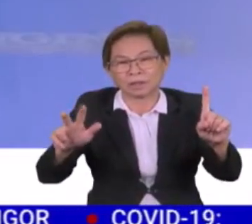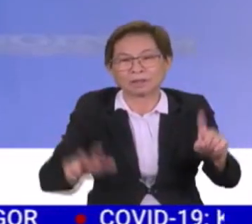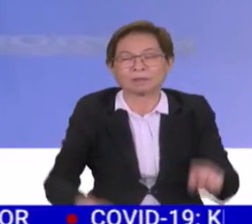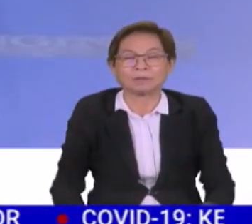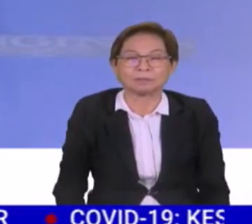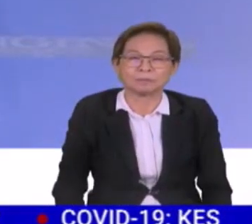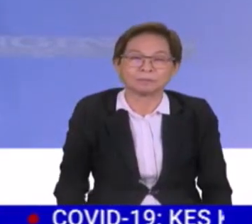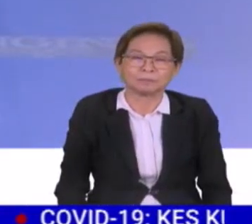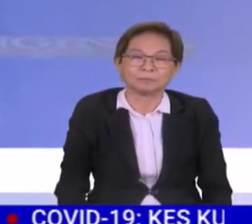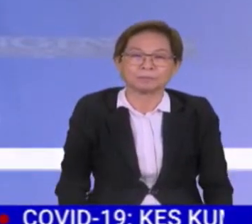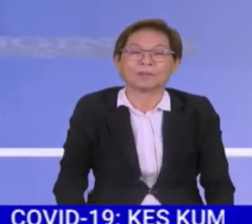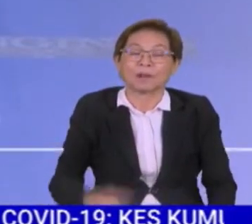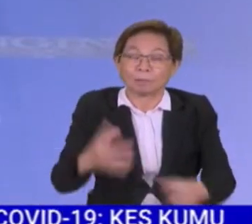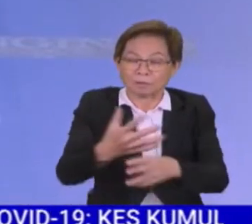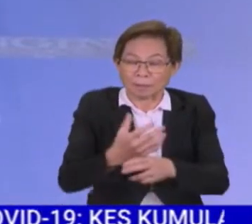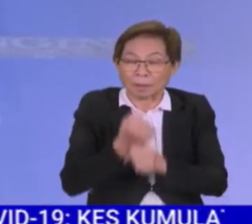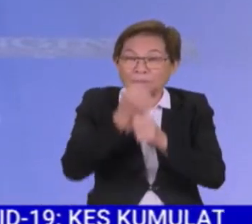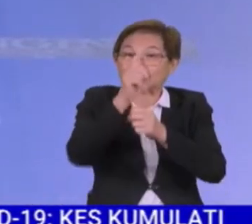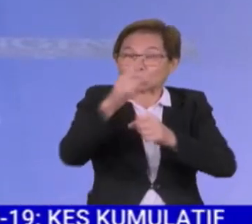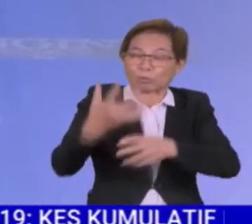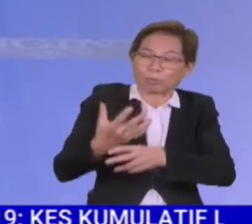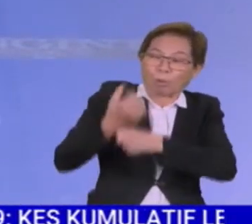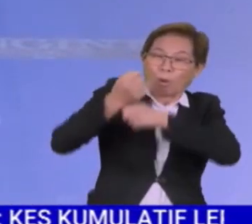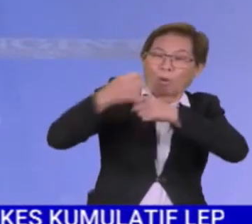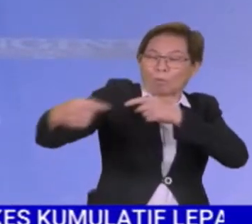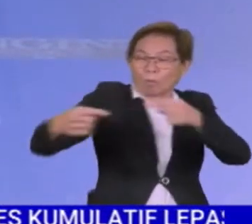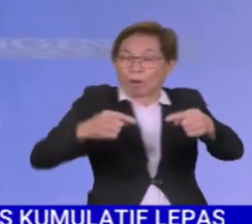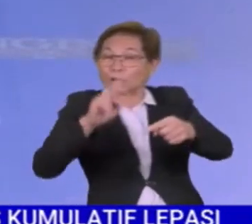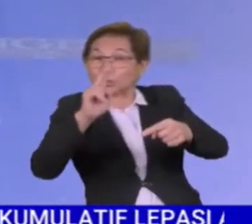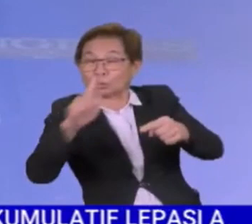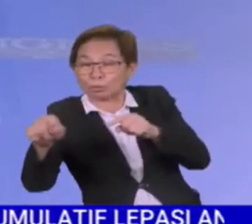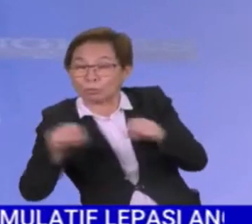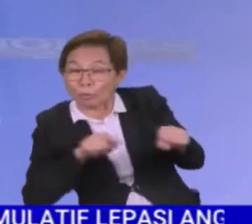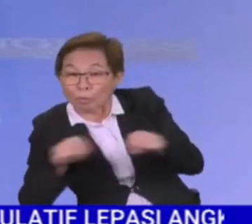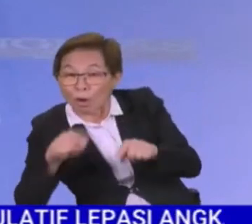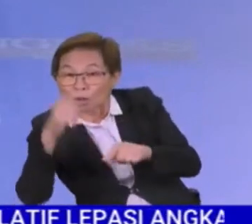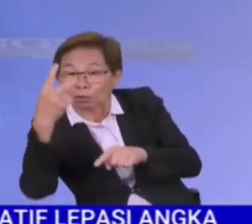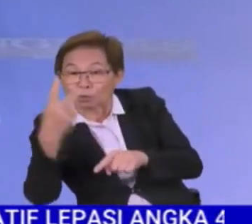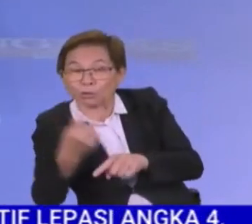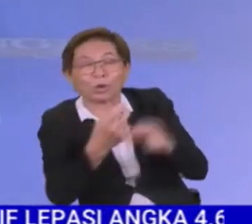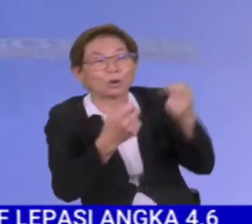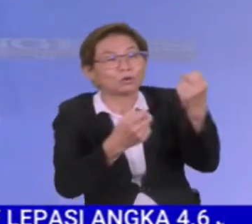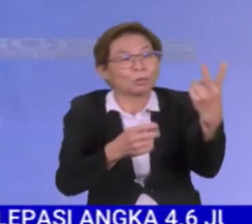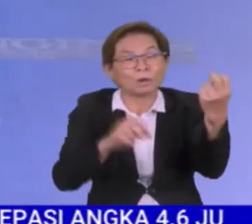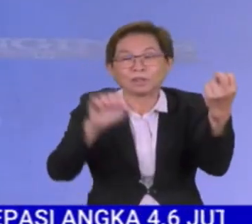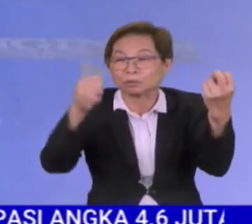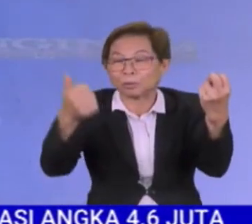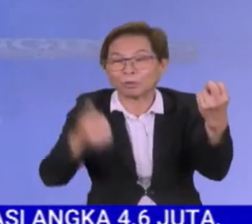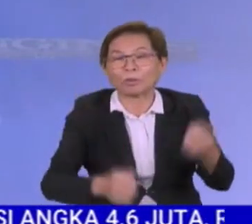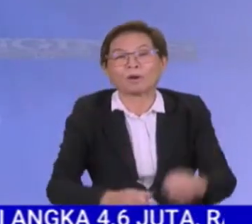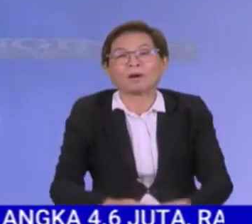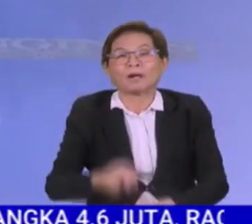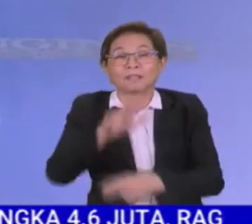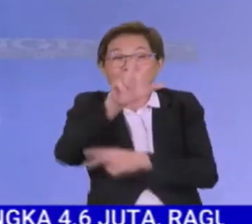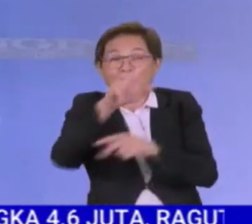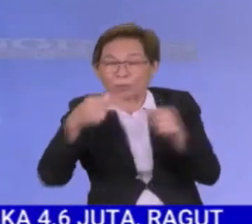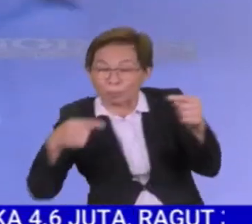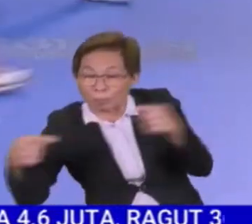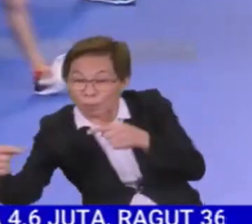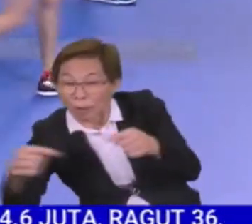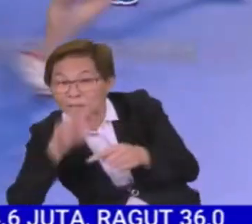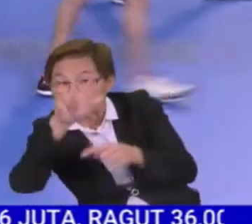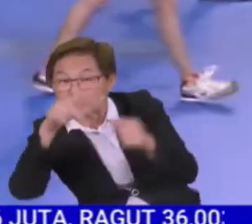Feng, Hongyi hanya meraih satu kemenangan pada aksi kedua dengan keputusan 12-10, manakala baki tiga lagi